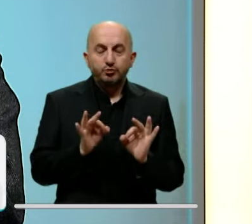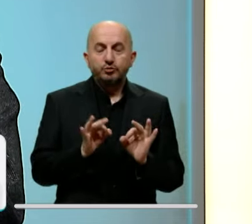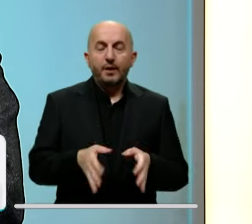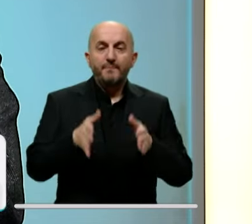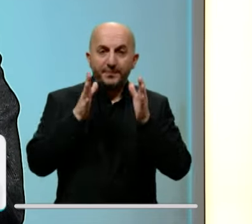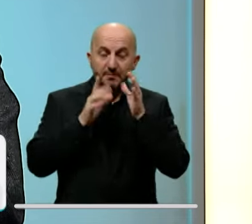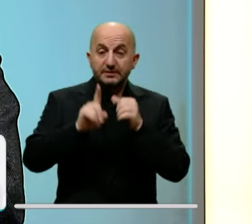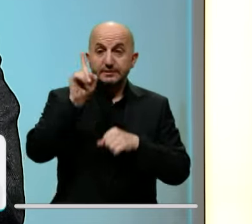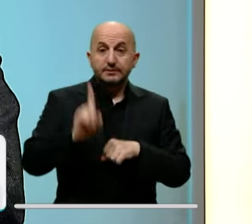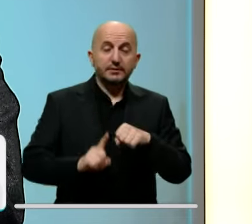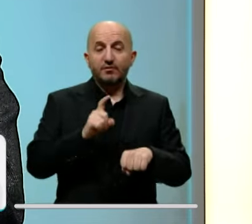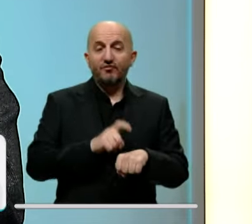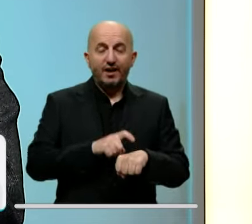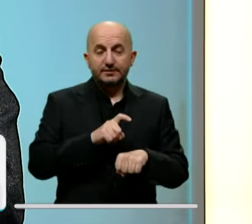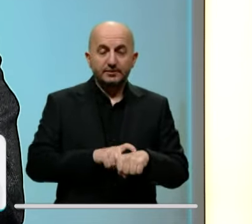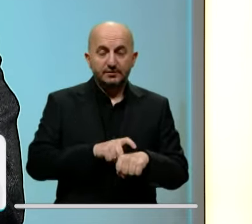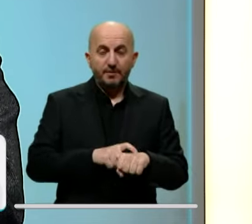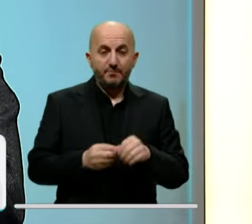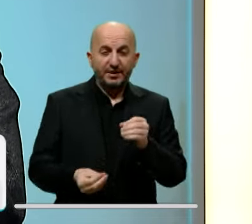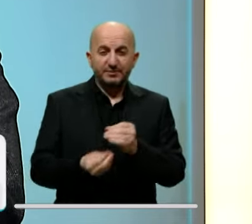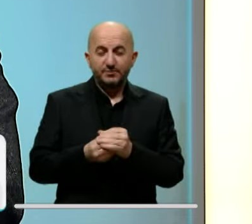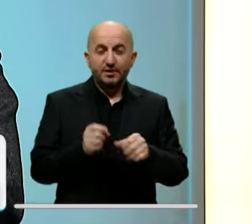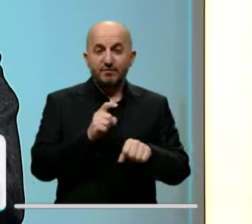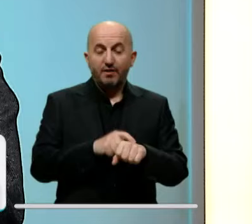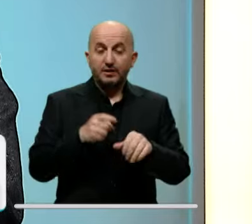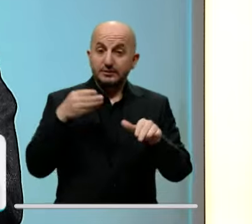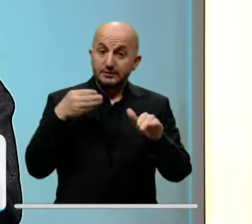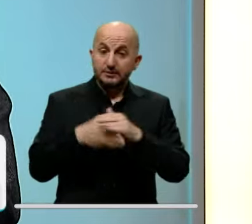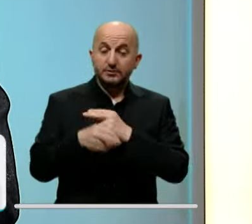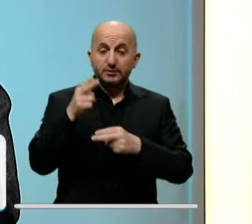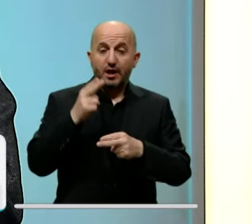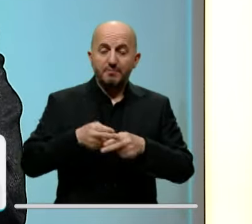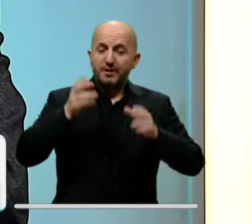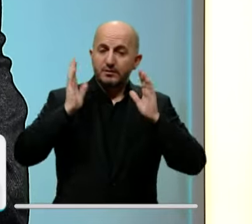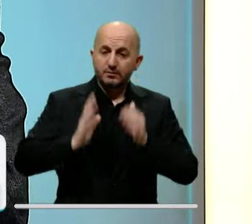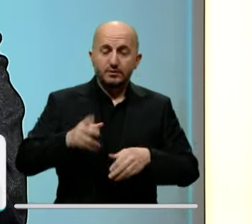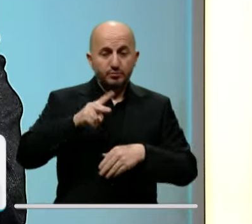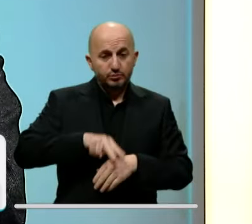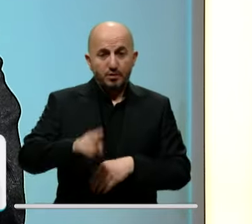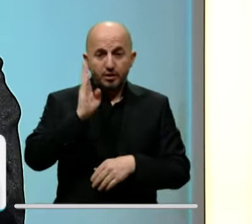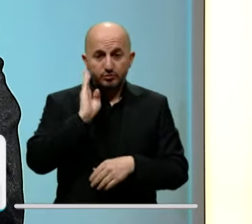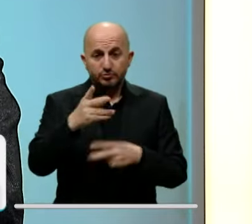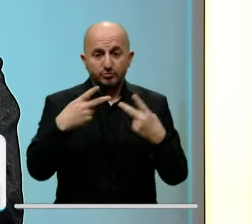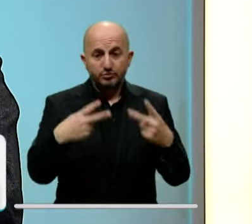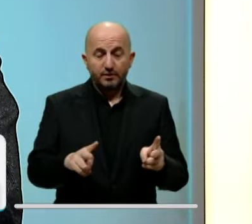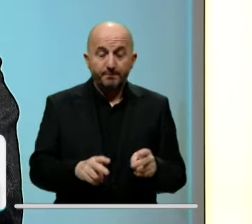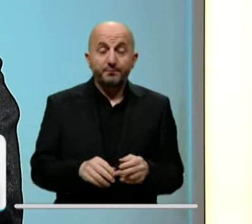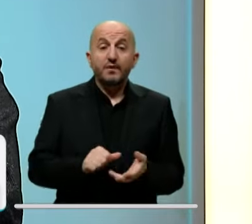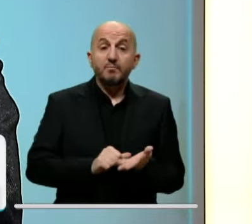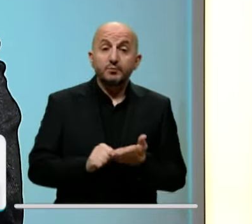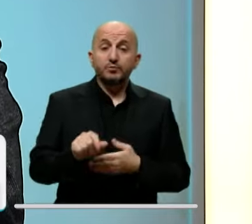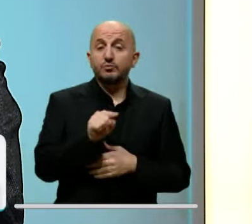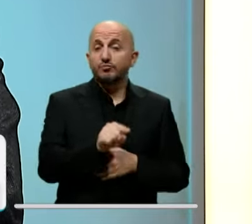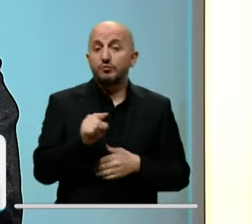namazı ilk vaktinde Hani imsak vakti girer girmez kılıp hemen Yola çıkabilir Bütün bunların